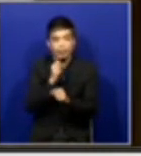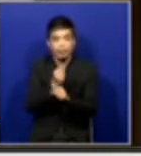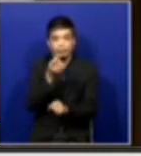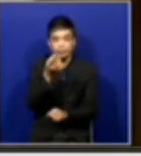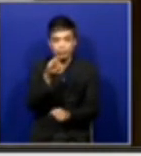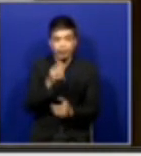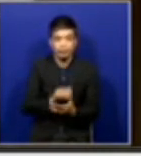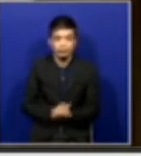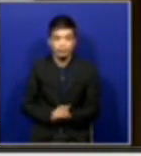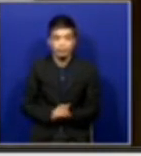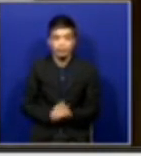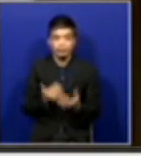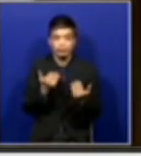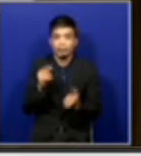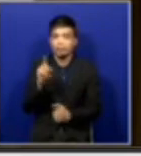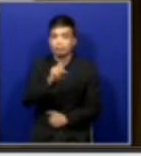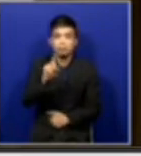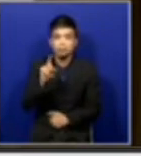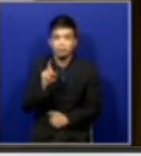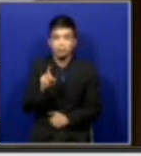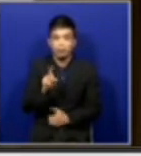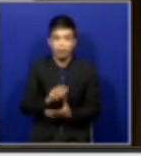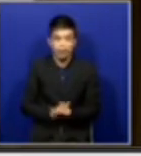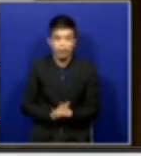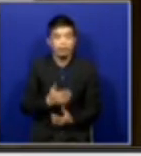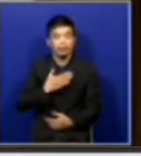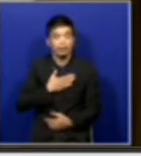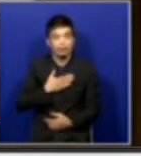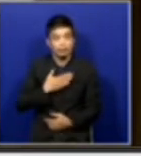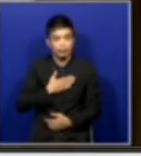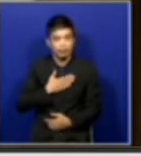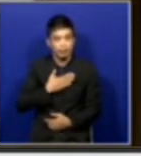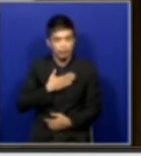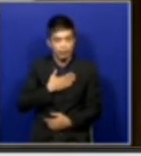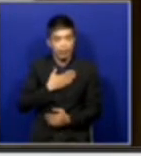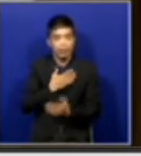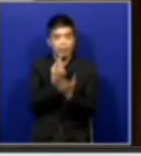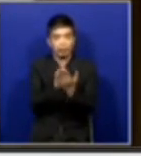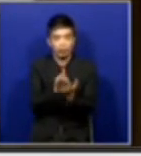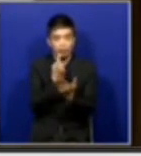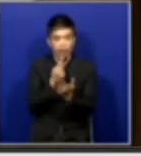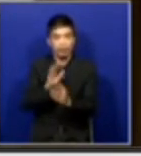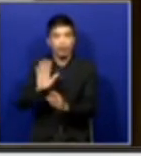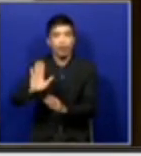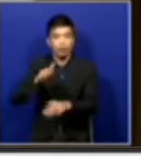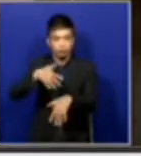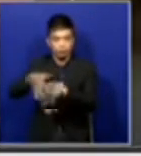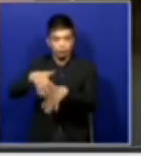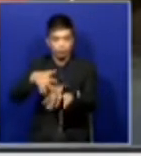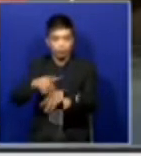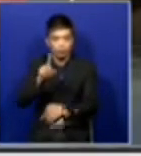พราะนี่เป็นข้อสงสัยของผมในฐานะที่เป็นตัวแทนพี่น้องประชาชน